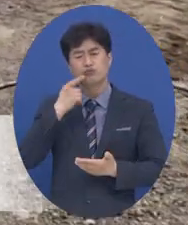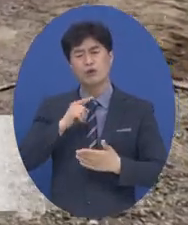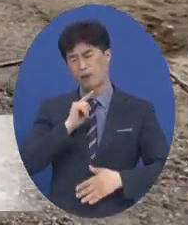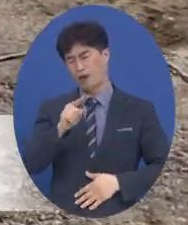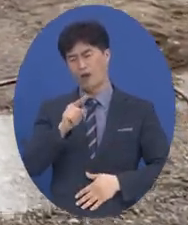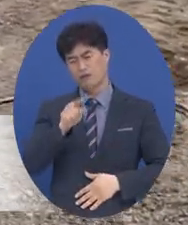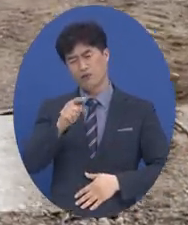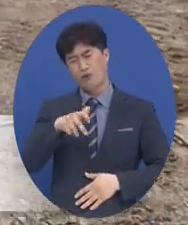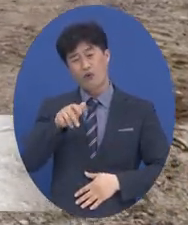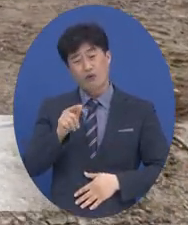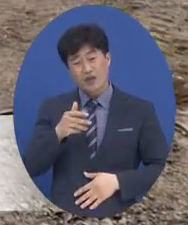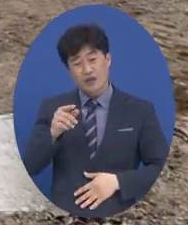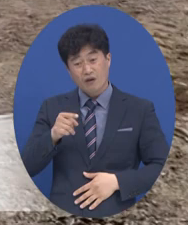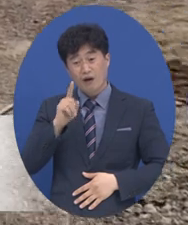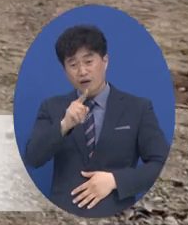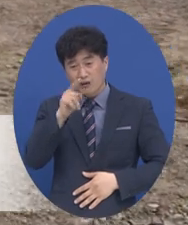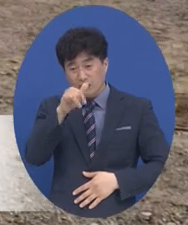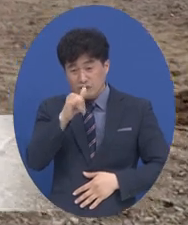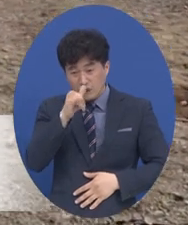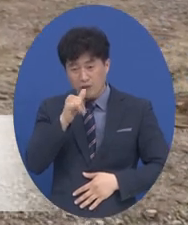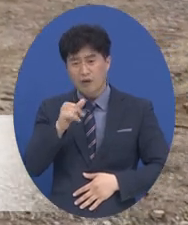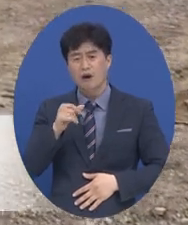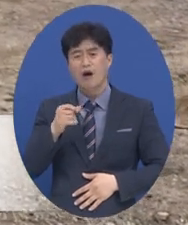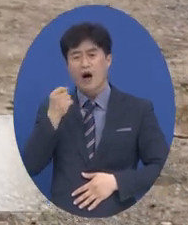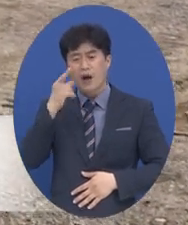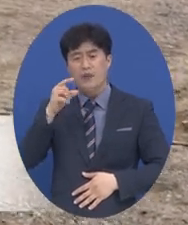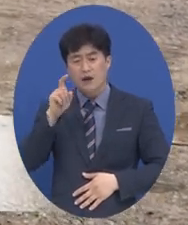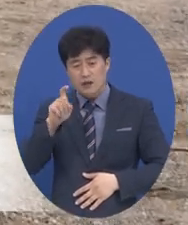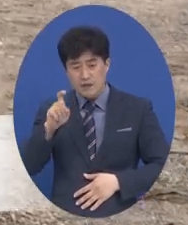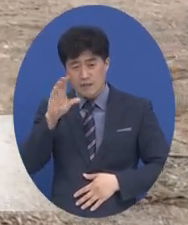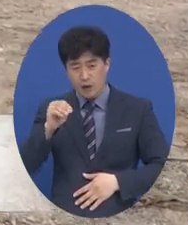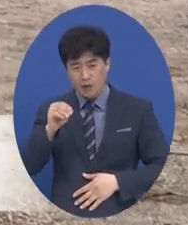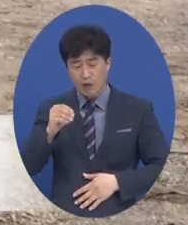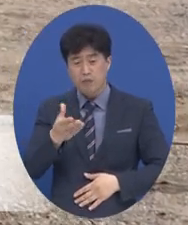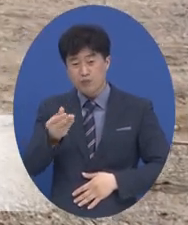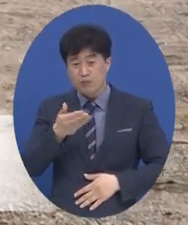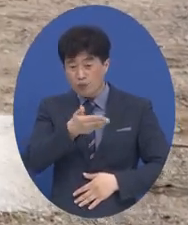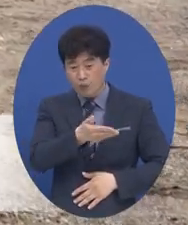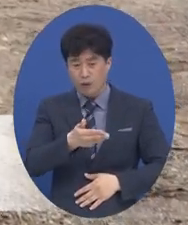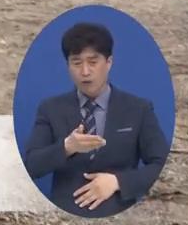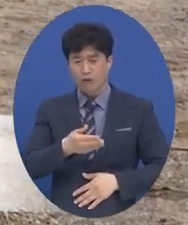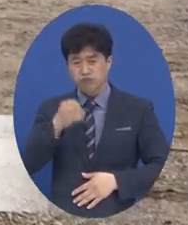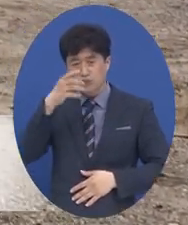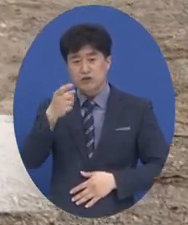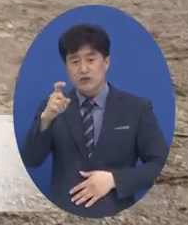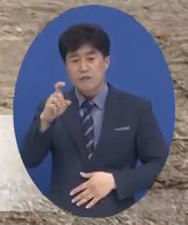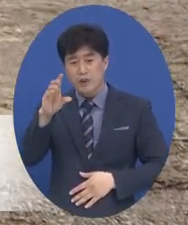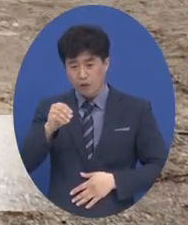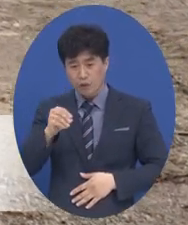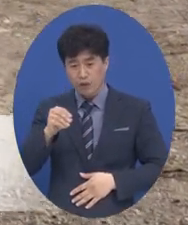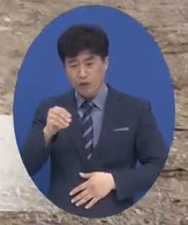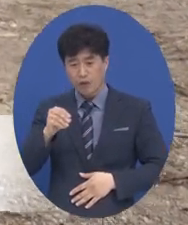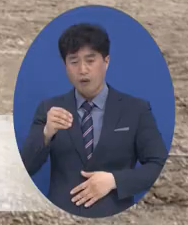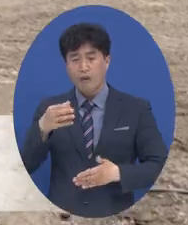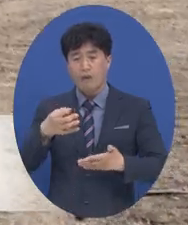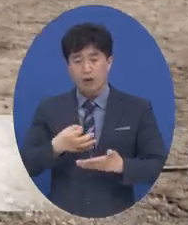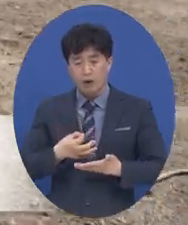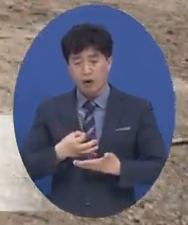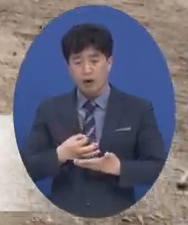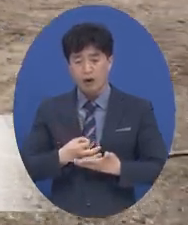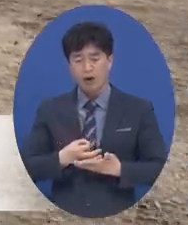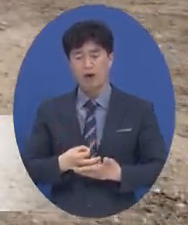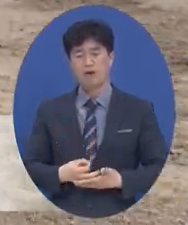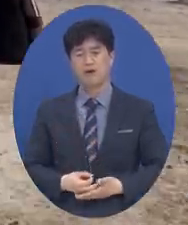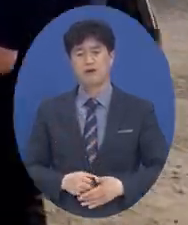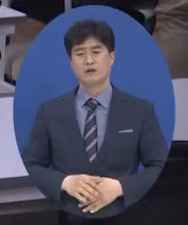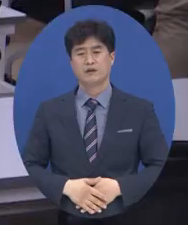30개를 얘기하는 거야, 이거야. 정말 그 아톰 전화가 하나 있어도 10만 원씩 한 번에 주고 빌려줄 거야. 예? 만나면 10만 원이나 한다고 해도